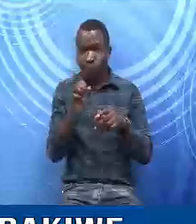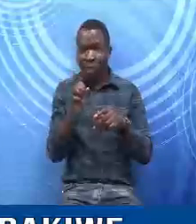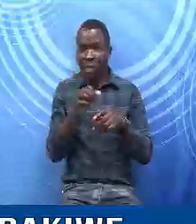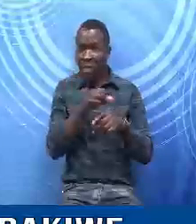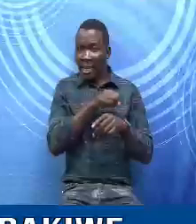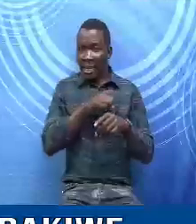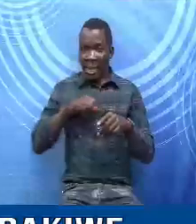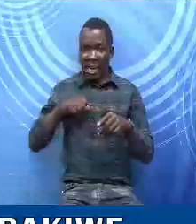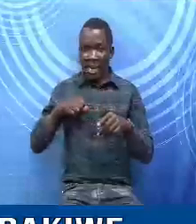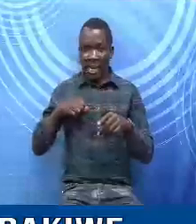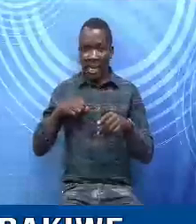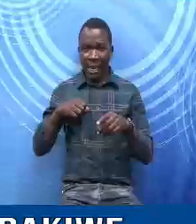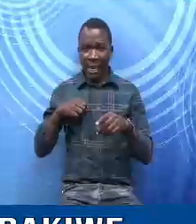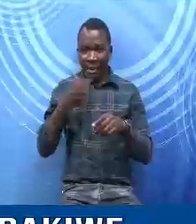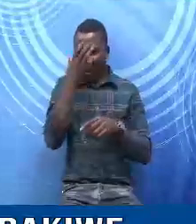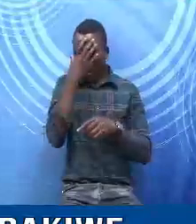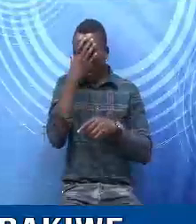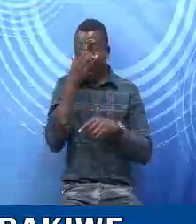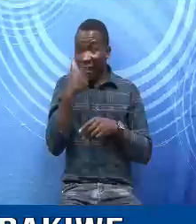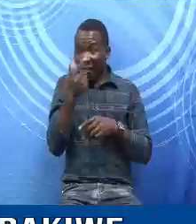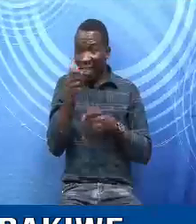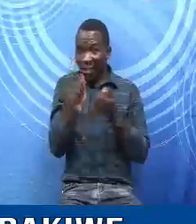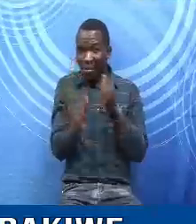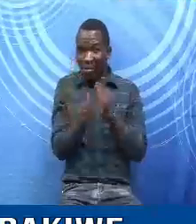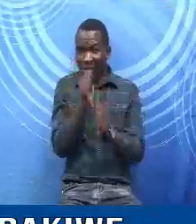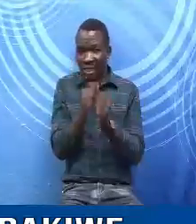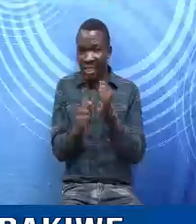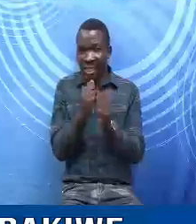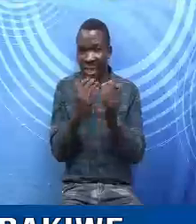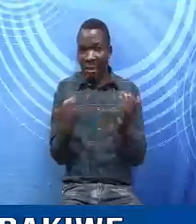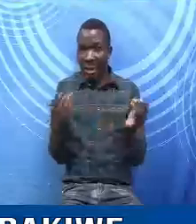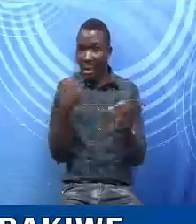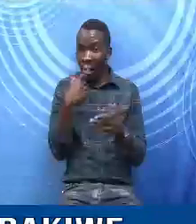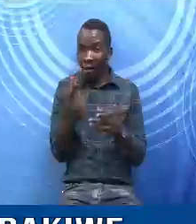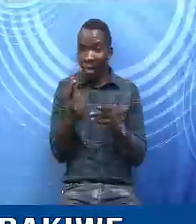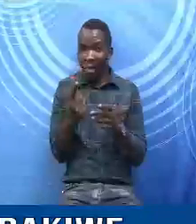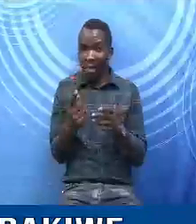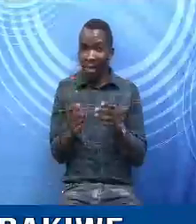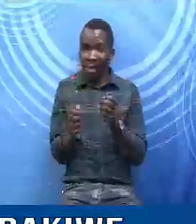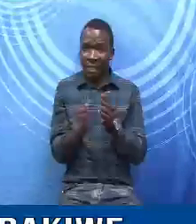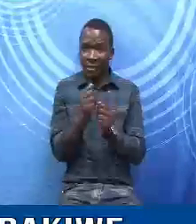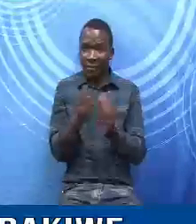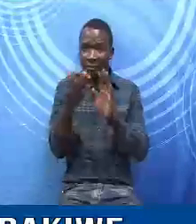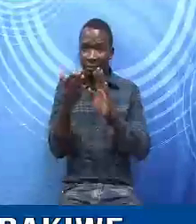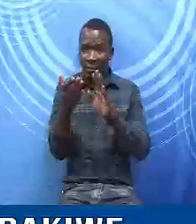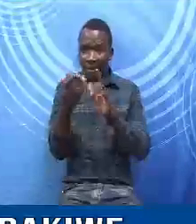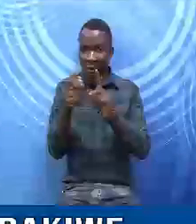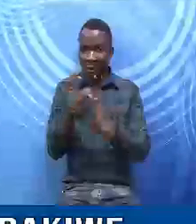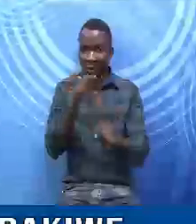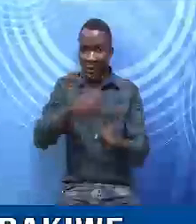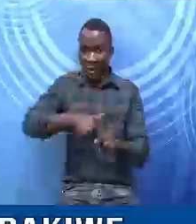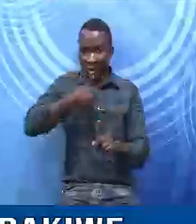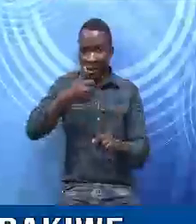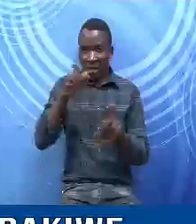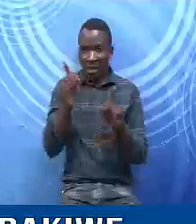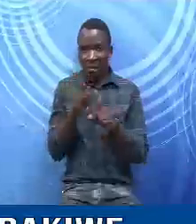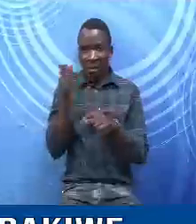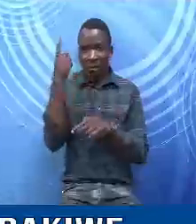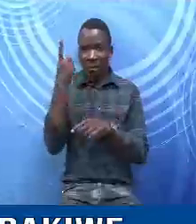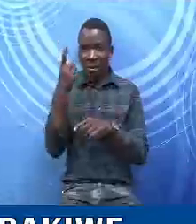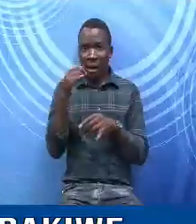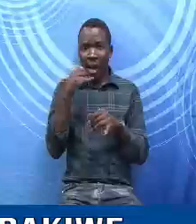ati aho kugira ngo nsige wenda nsenyeye abana reka nigendere gitware. Nuko nguko nanjye numvise.